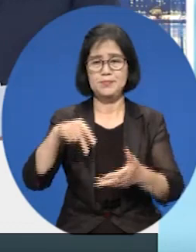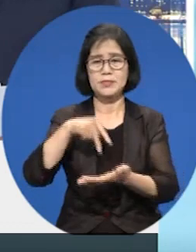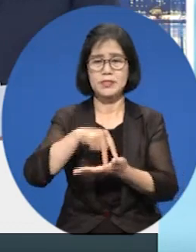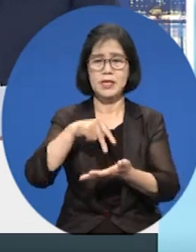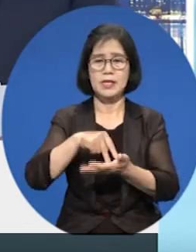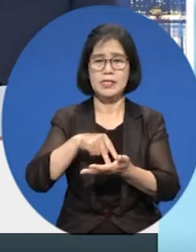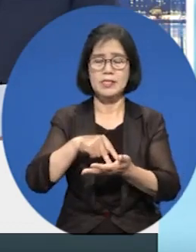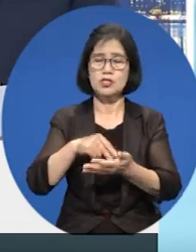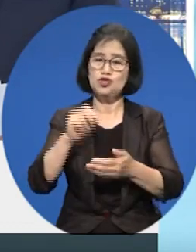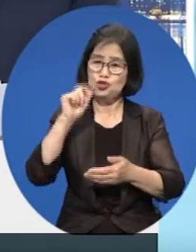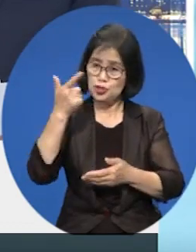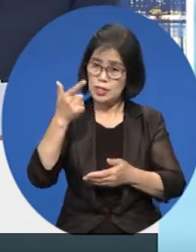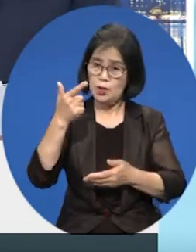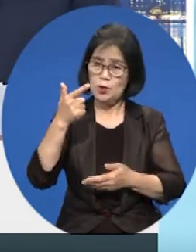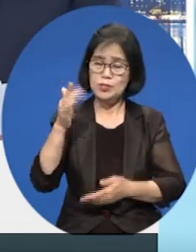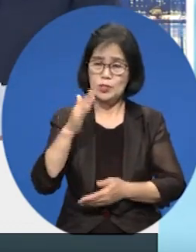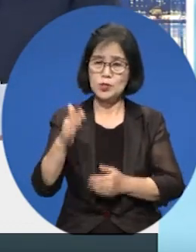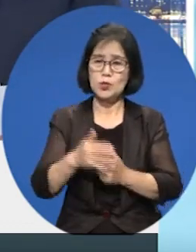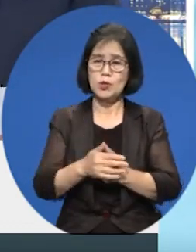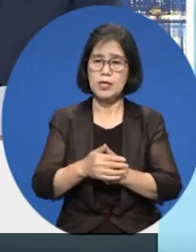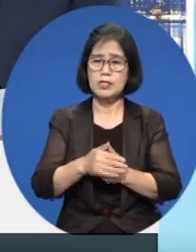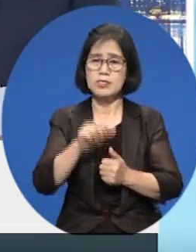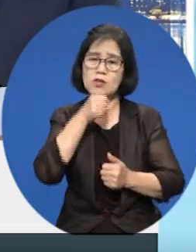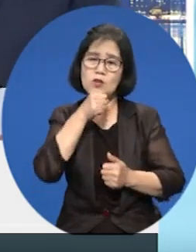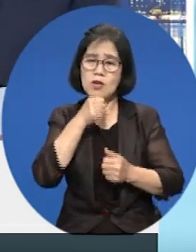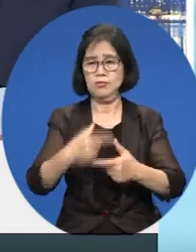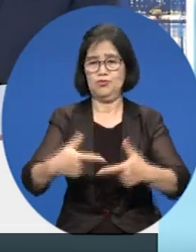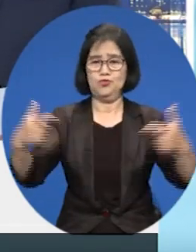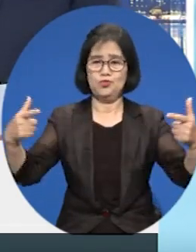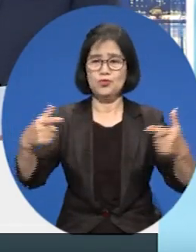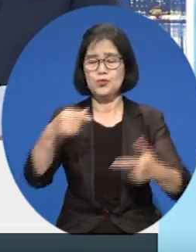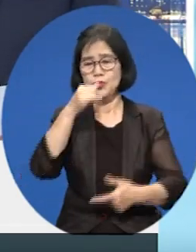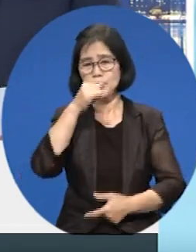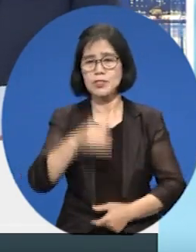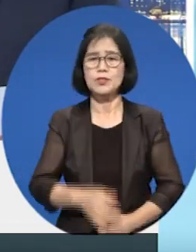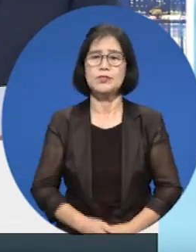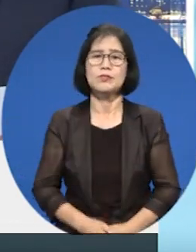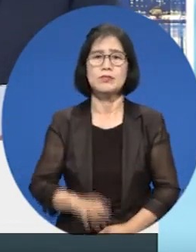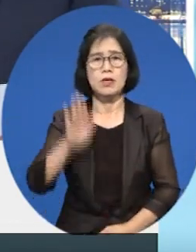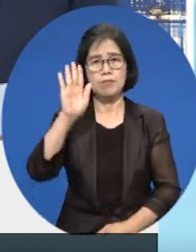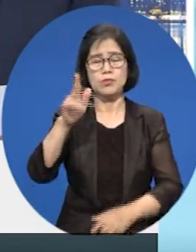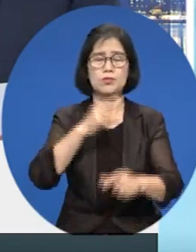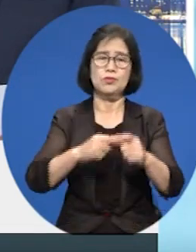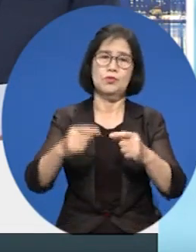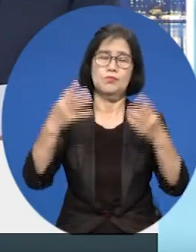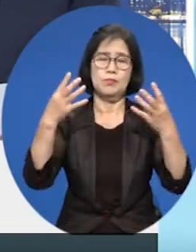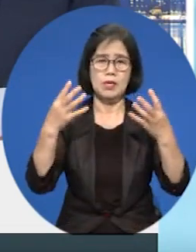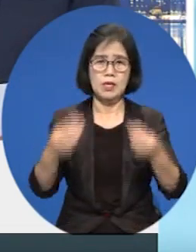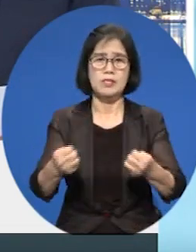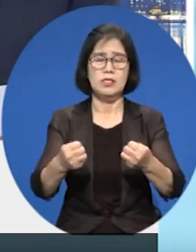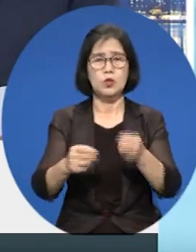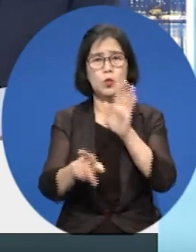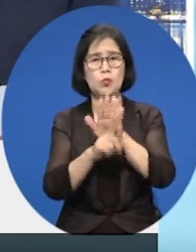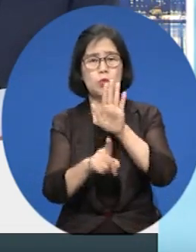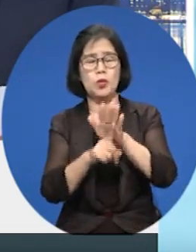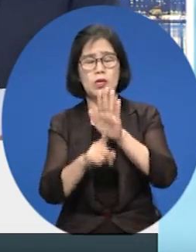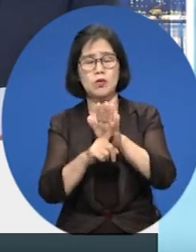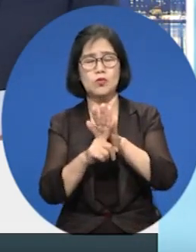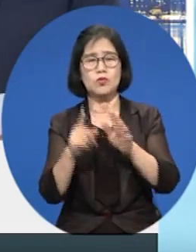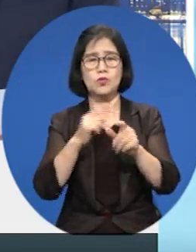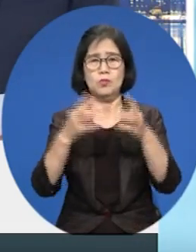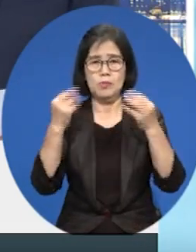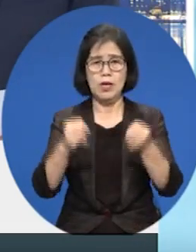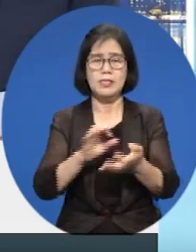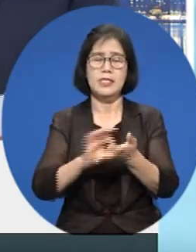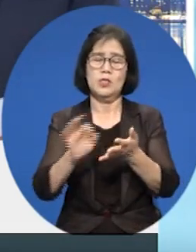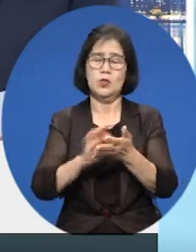반년도 채 안되는데 상당히 많이 증가하고 있다 이렇게 보이지만 앞으로 더 많이 홍보하고 더 많은 이용자가